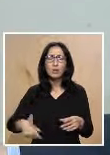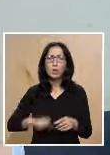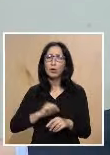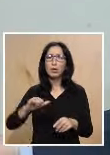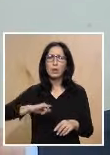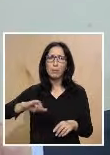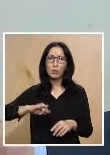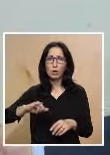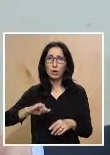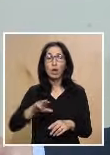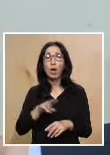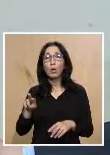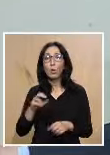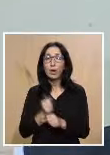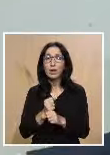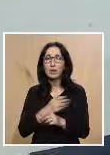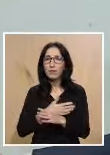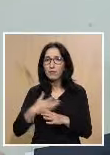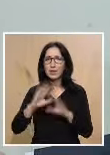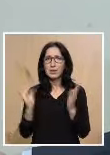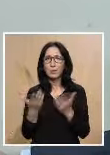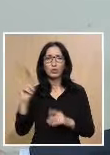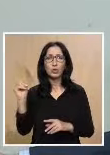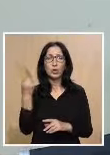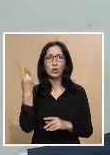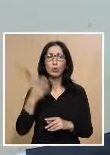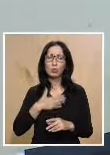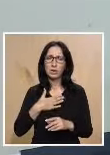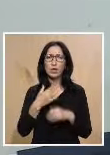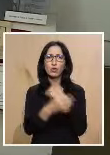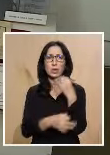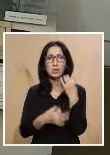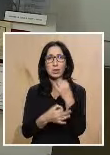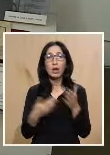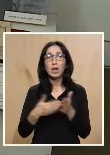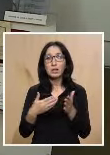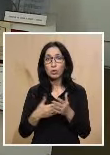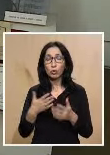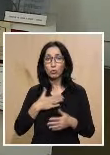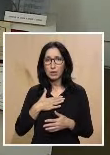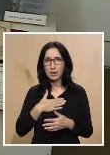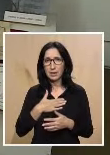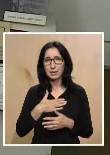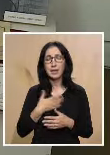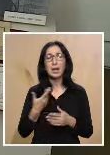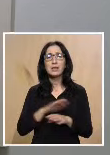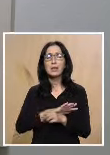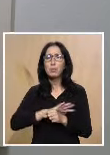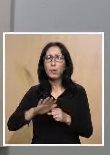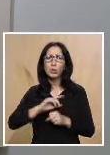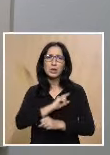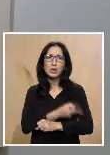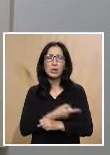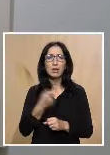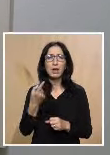или международни, колегите винаги започват с началото, с нашата история, защото за нас с пълна сила